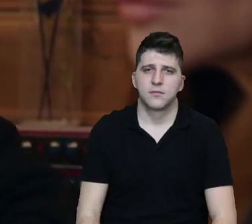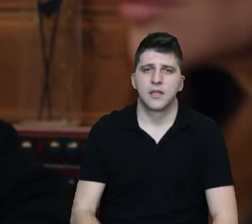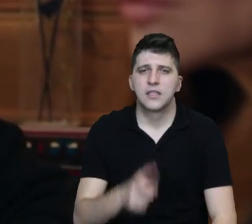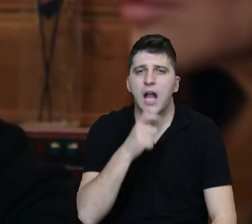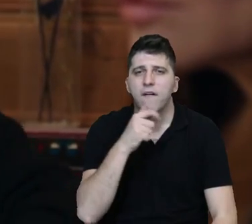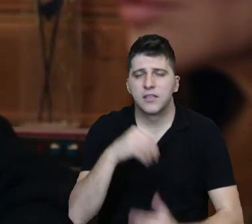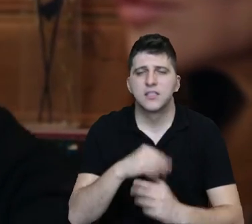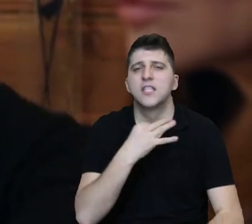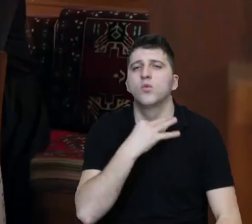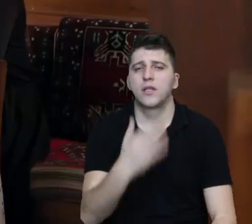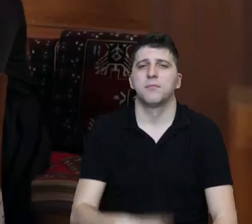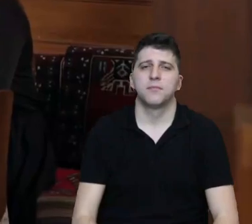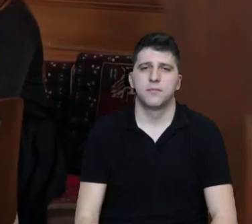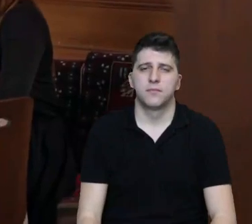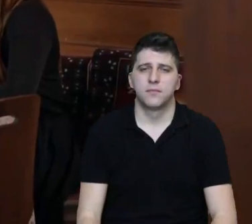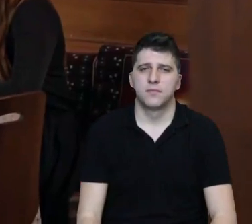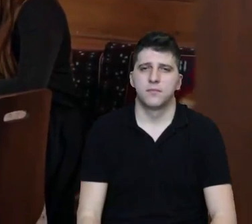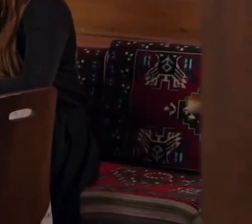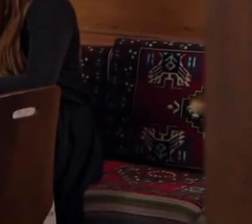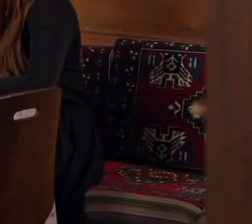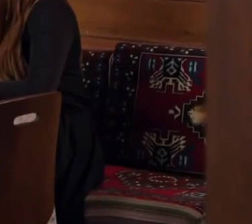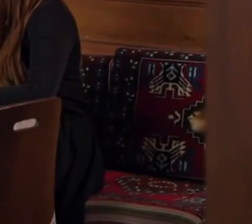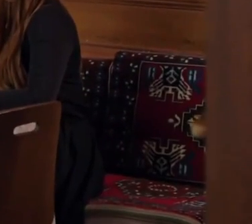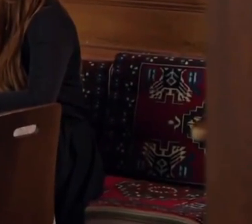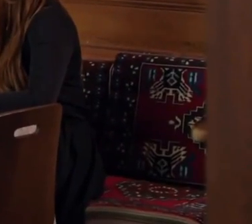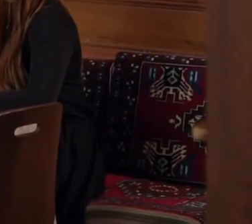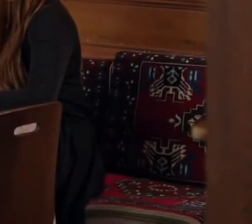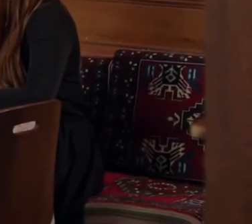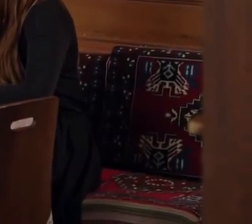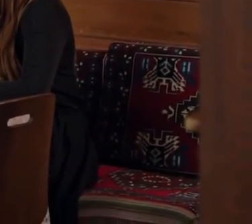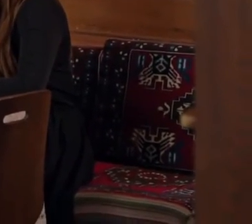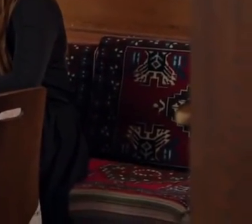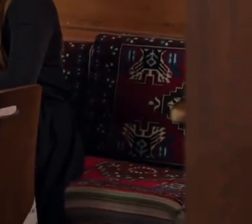Kahve için teşekkür ederim. Çantasıyla montunu alıp gitti.